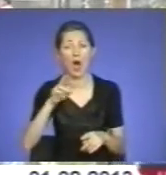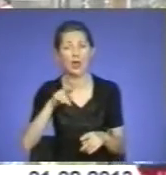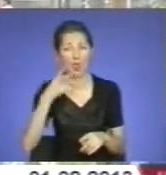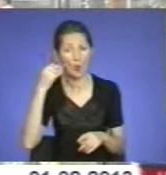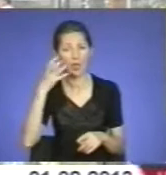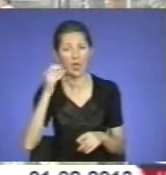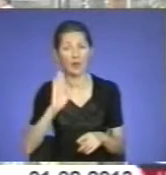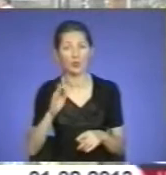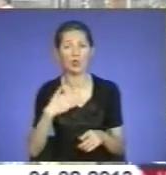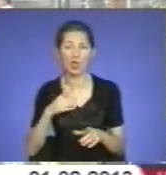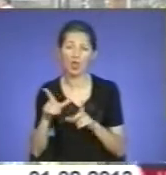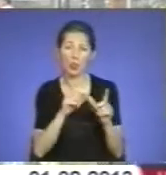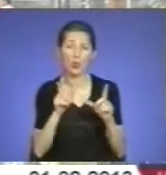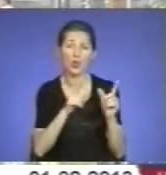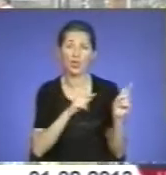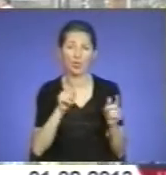поїздки туди.